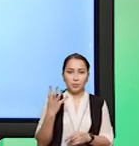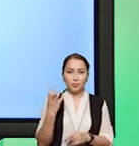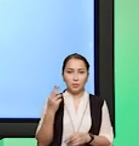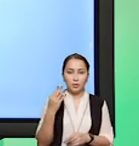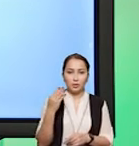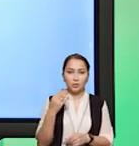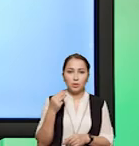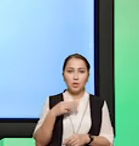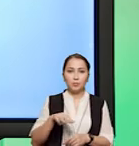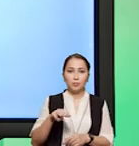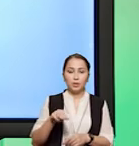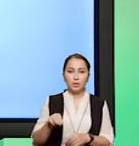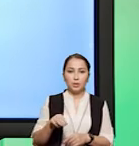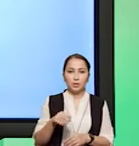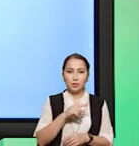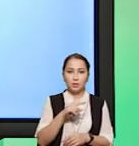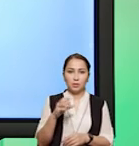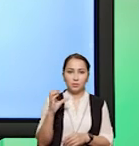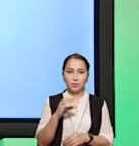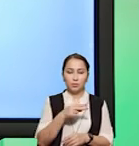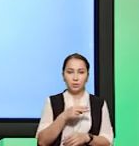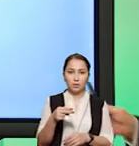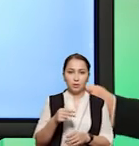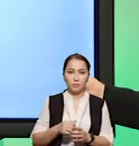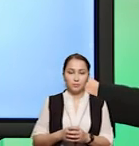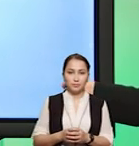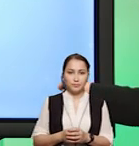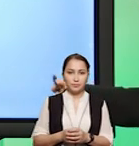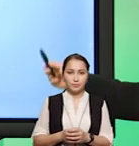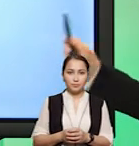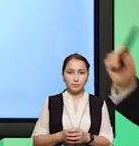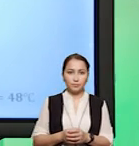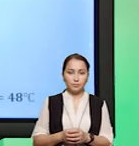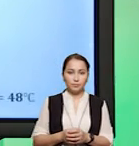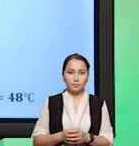500 metr taqsim sekundga teng bo'ladi?